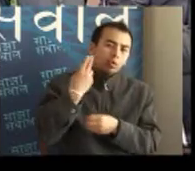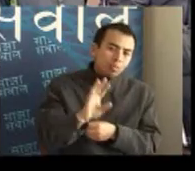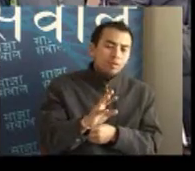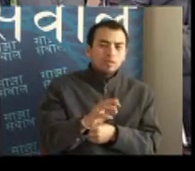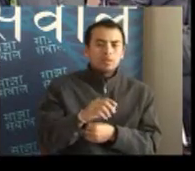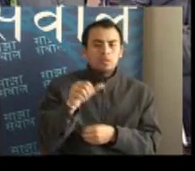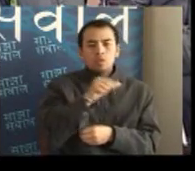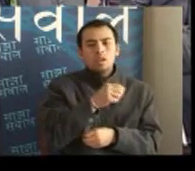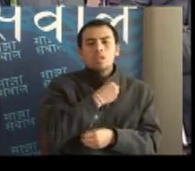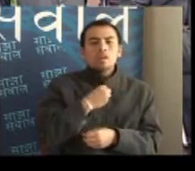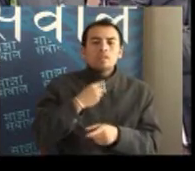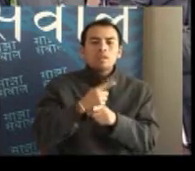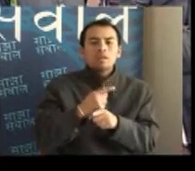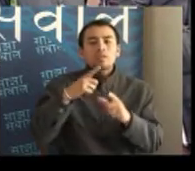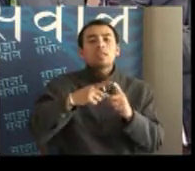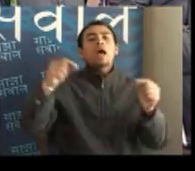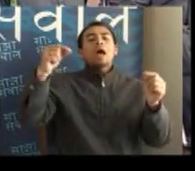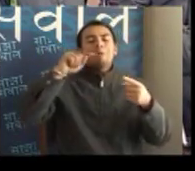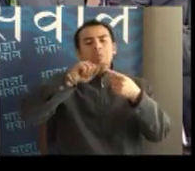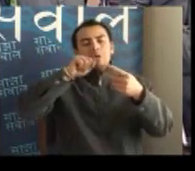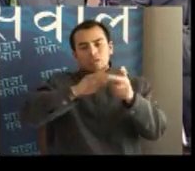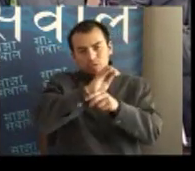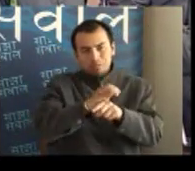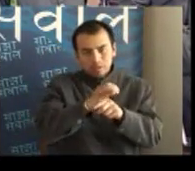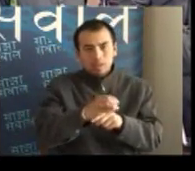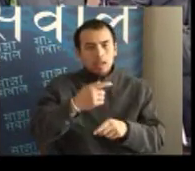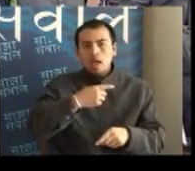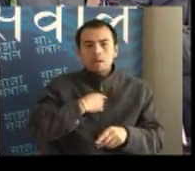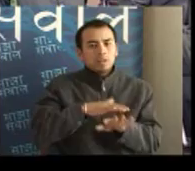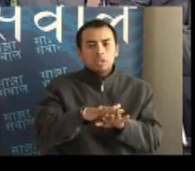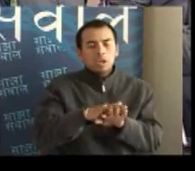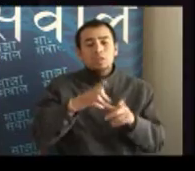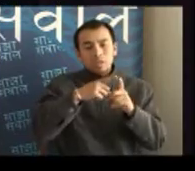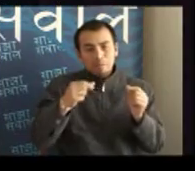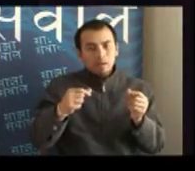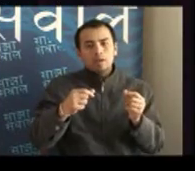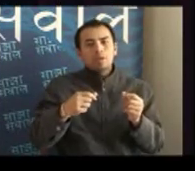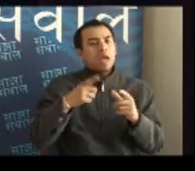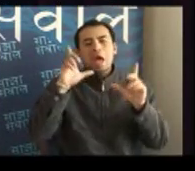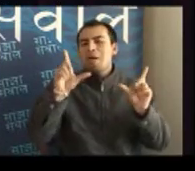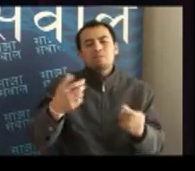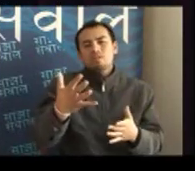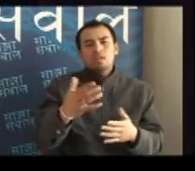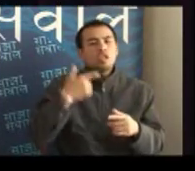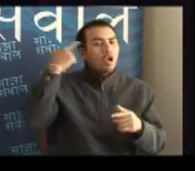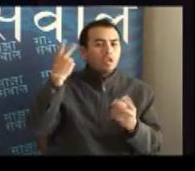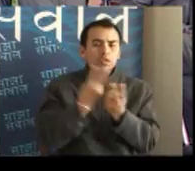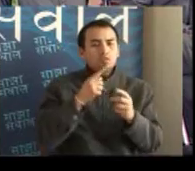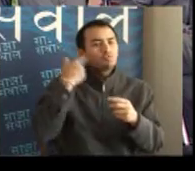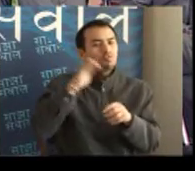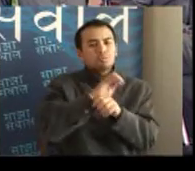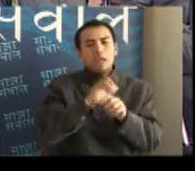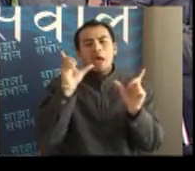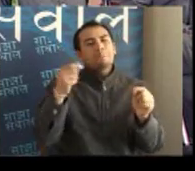हाम्रो उहाँले डक्टर साहबले भन्नुभयो जापानमा यो सुविधा छ, हामीलाई धेरै कुरा जापानको जस्तो सुविधा चाहिएन लन्डनको जस्तो सुविधा